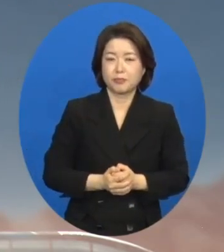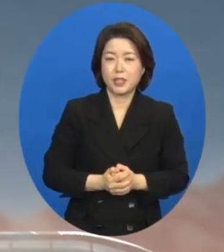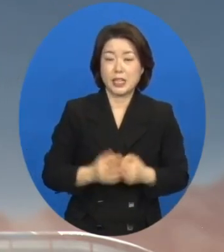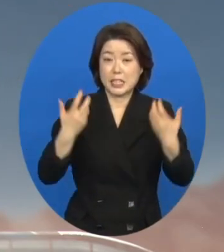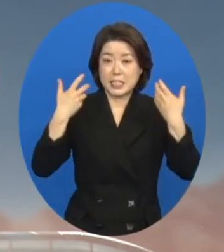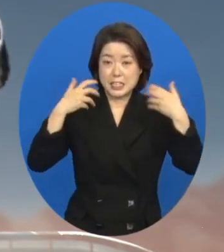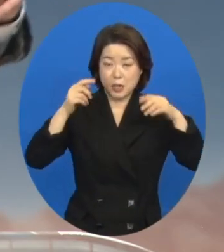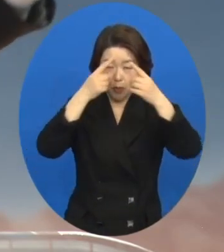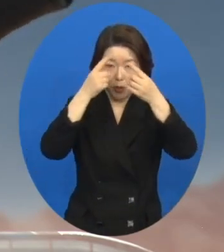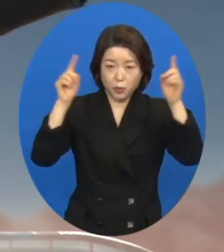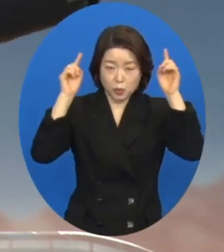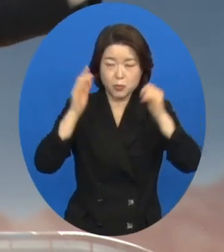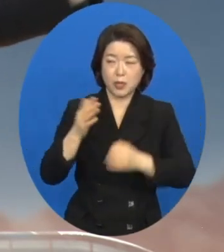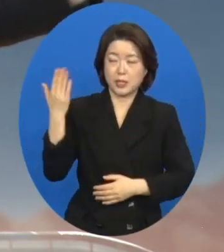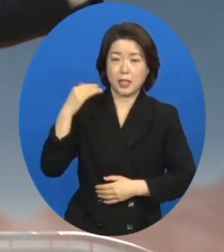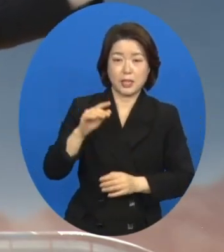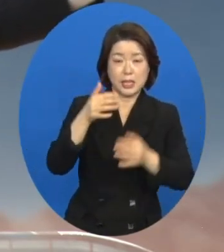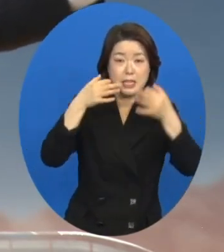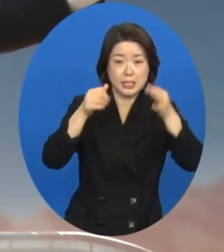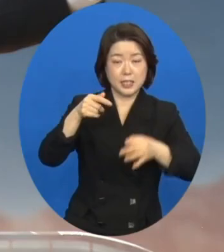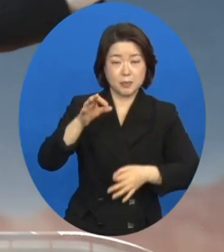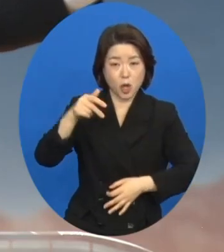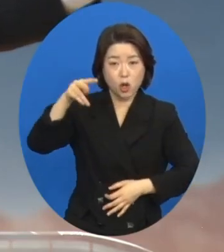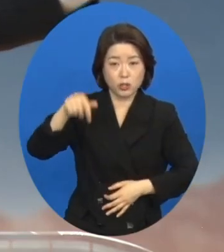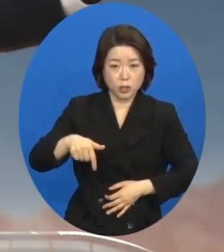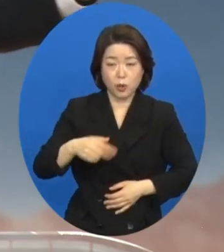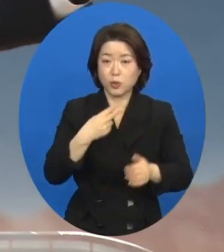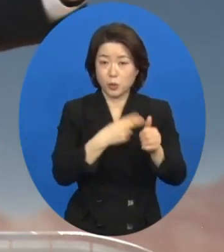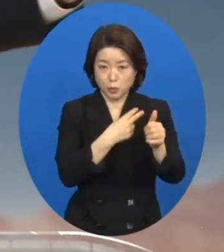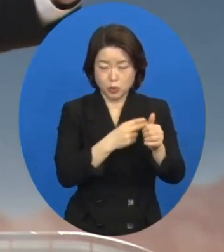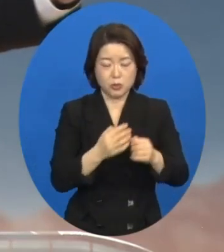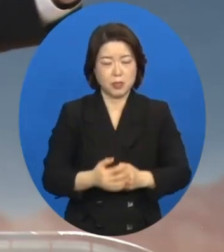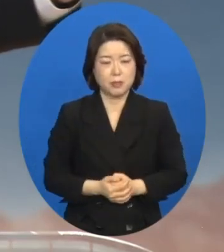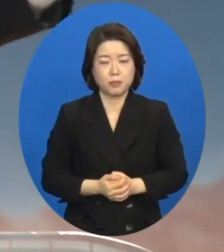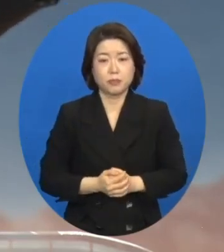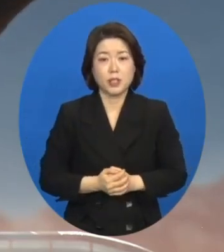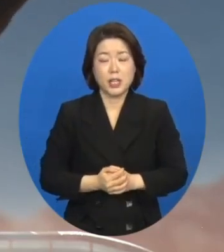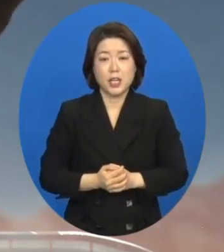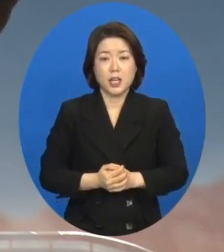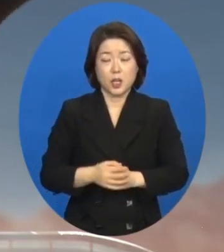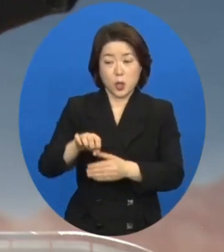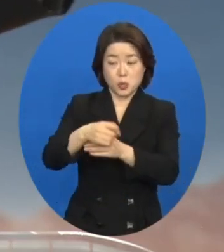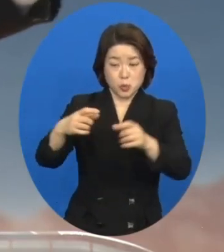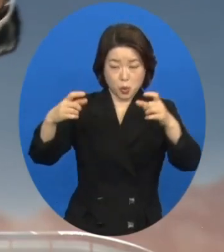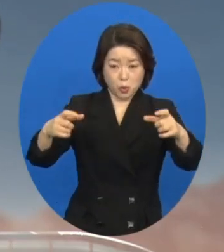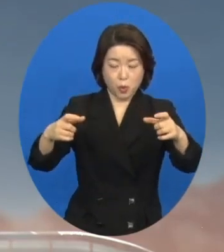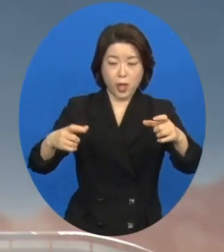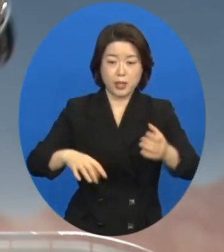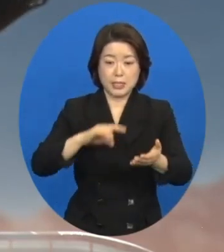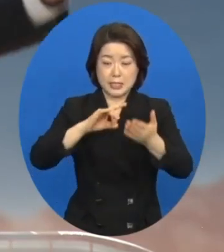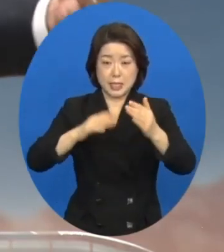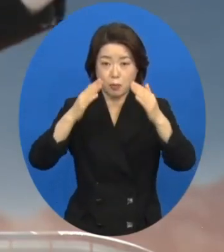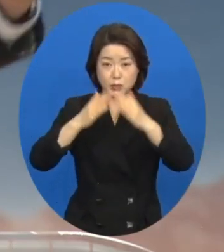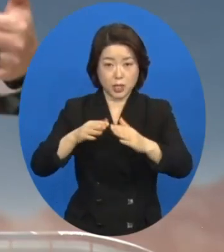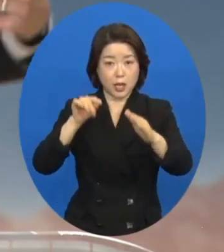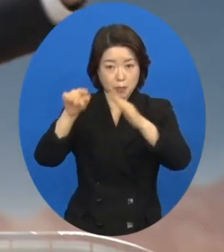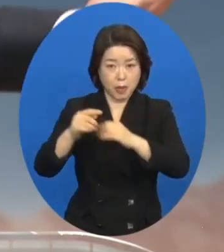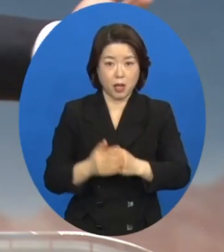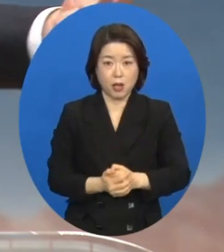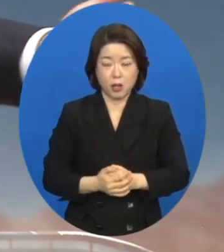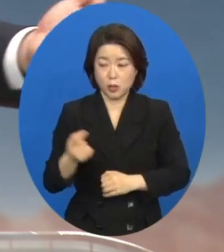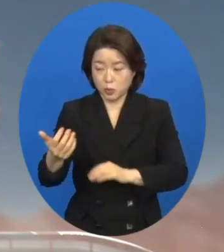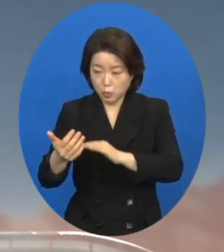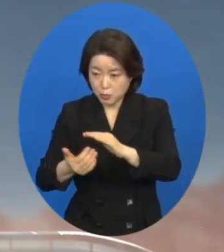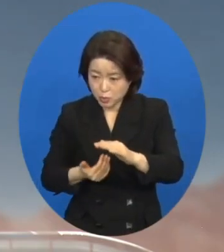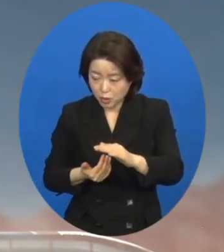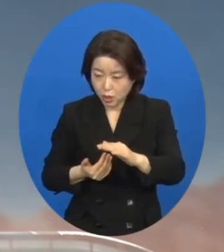김용석 교수님이 언젠가 종로에 갔는데 세무서에 갔대요. 세무사분이 방금 전에 왔다 간